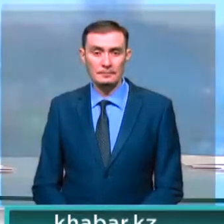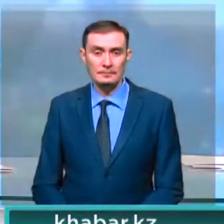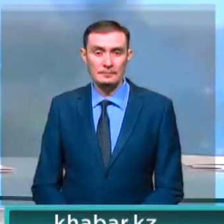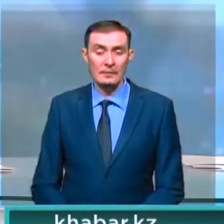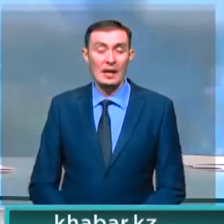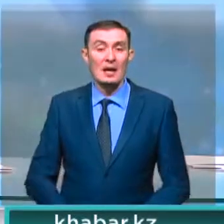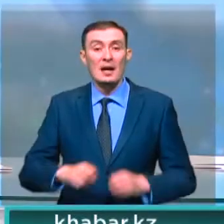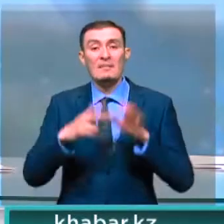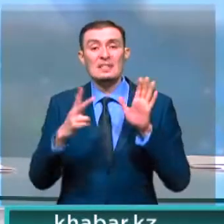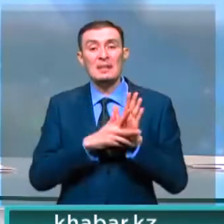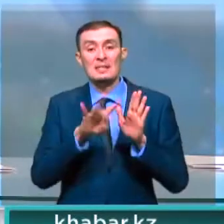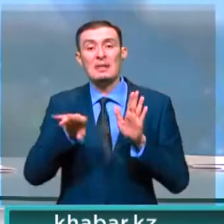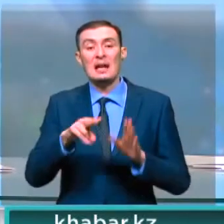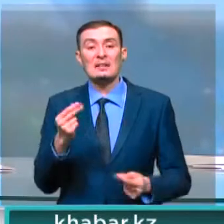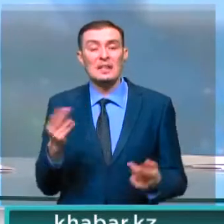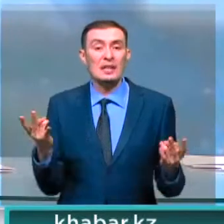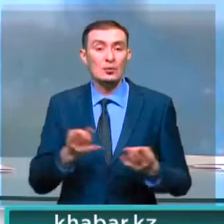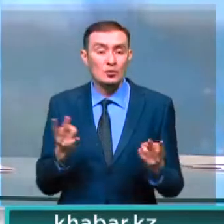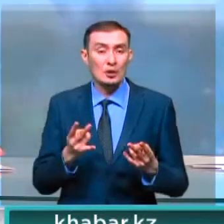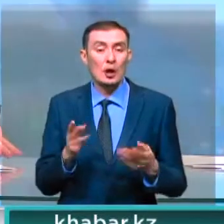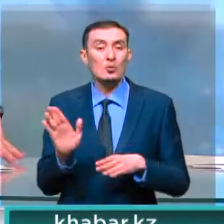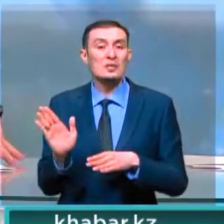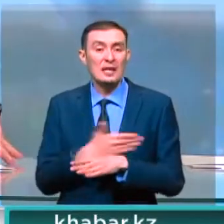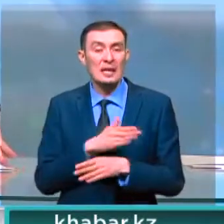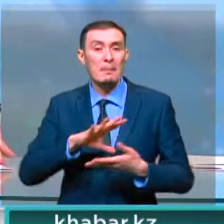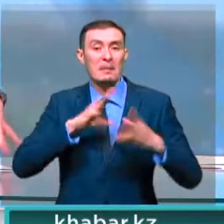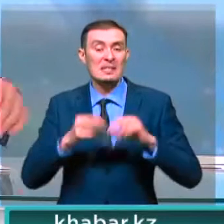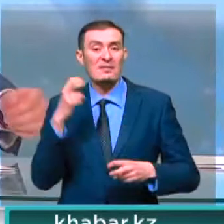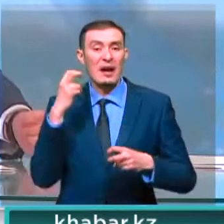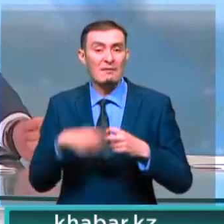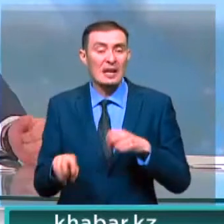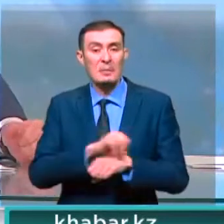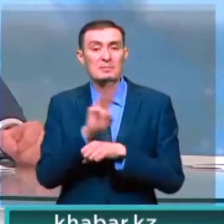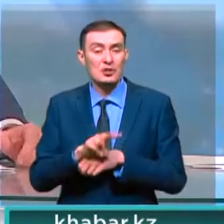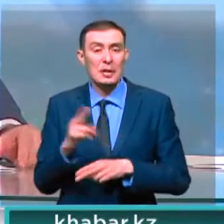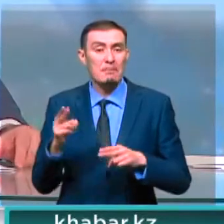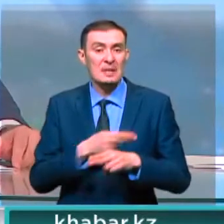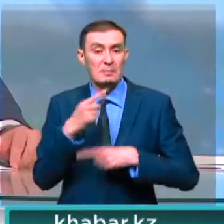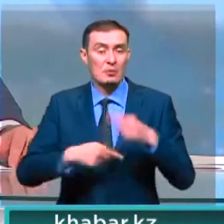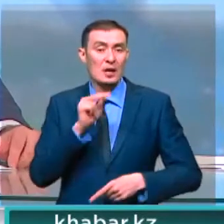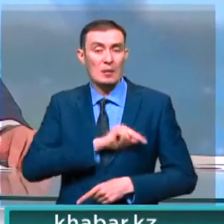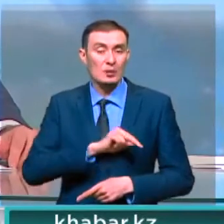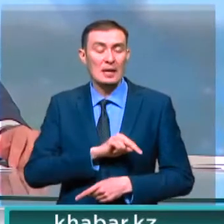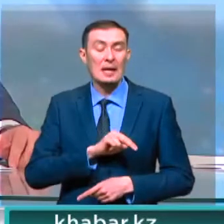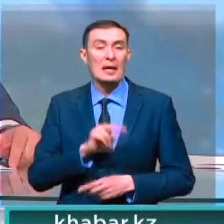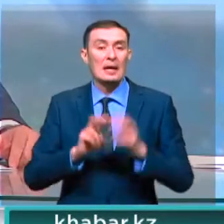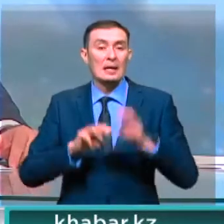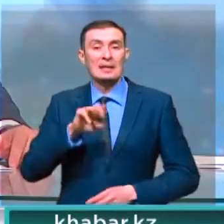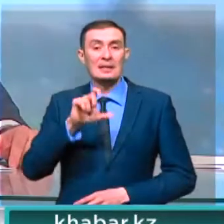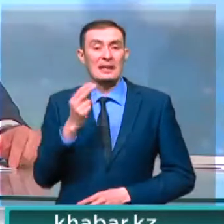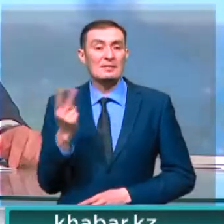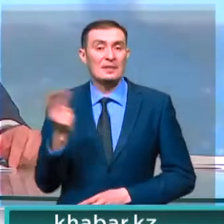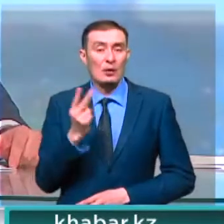Другим темам. 18 миллиардов тенге требуется на устранение последствий аварии и обеспечение бесперебойной работы Петропавловской ТЭЦ-2 в